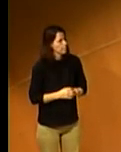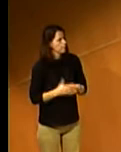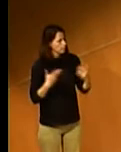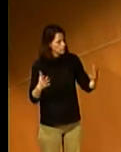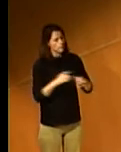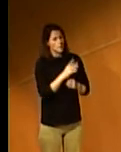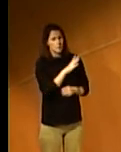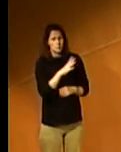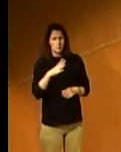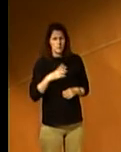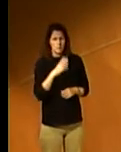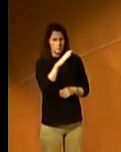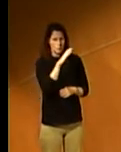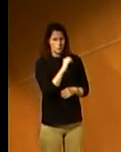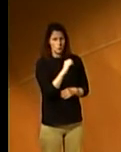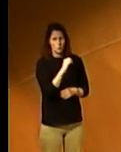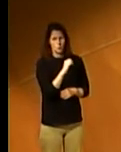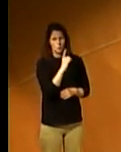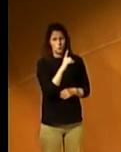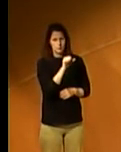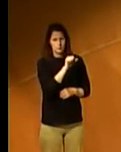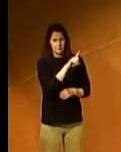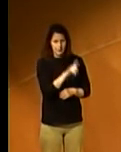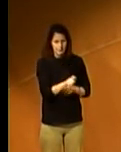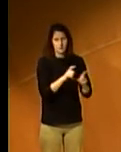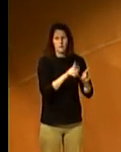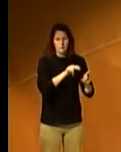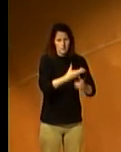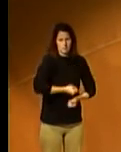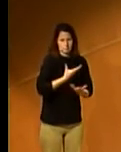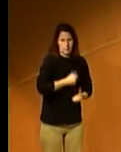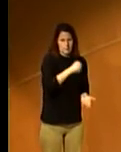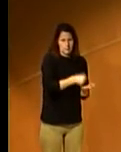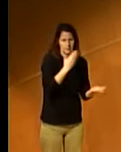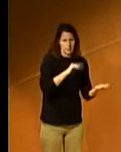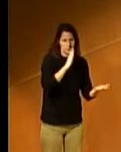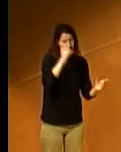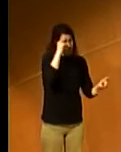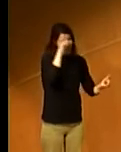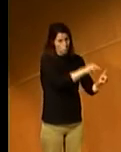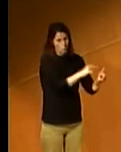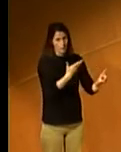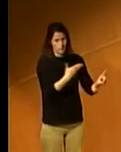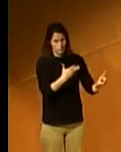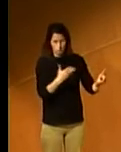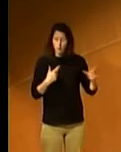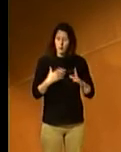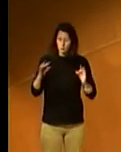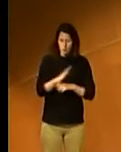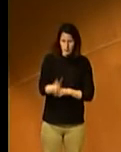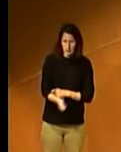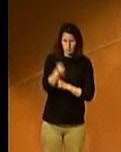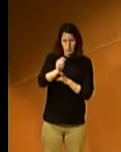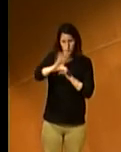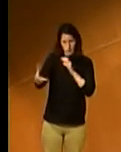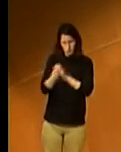Caudiaz qu'on aura le privilège d'écouter en fin d'après-midi, du point de vue de l'UNESCO, l'éducation inclusive concerne avant tout certaines